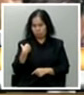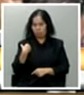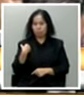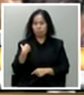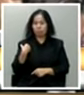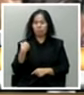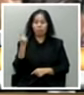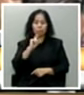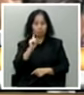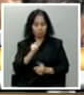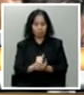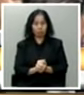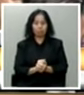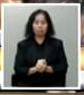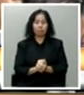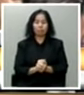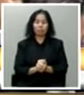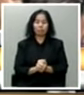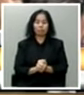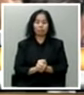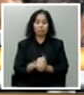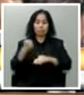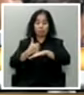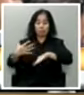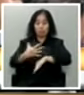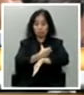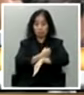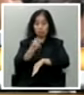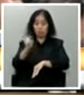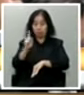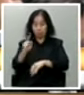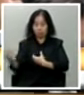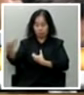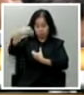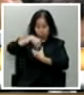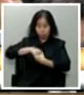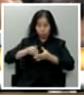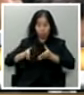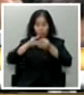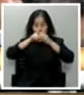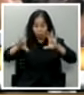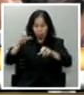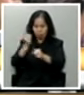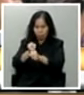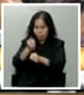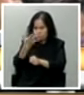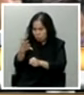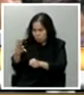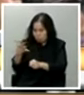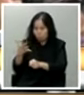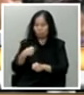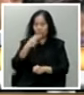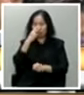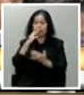ในส่วนที่ไม่ได้ปฏิบัติเราก็จะได้เห็นภาพยิ่งชัดขึ้นวันนี้เราก็เห็นแค่